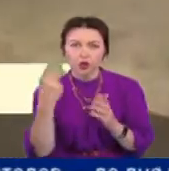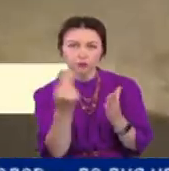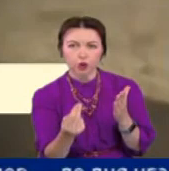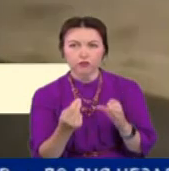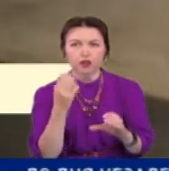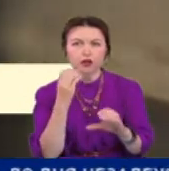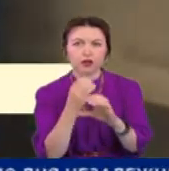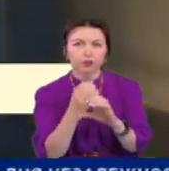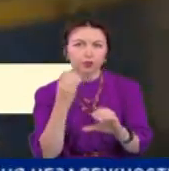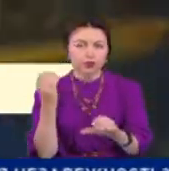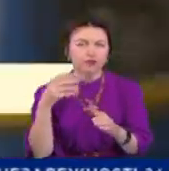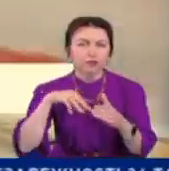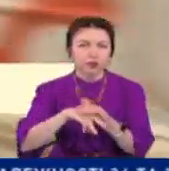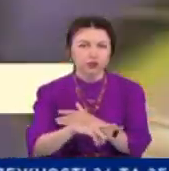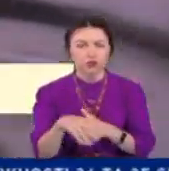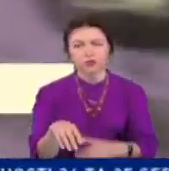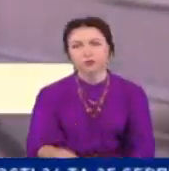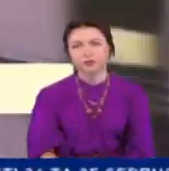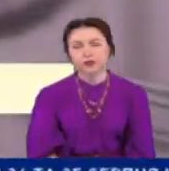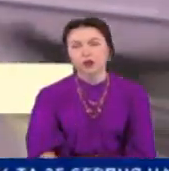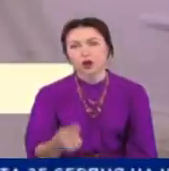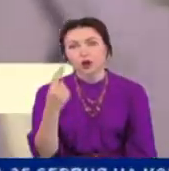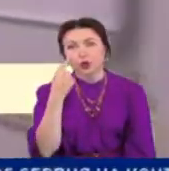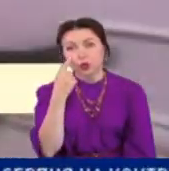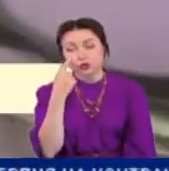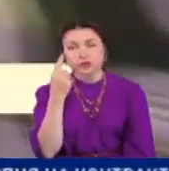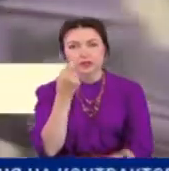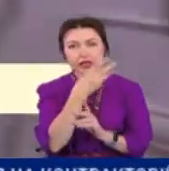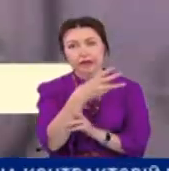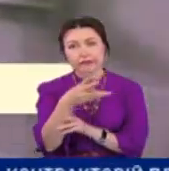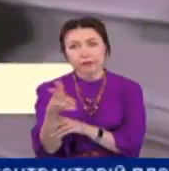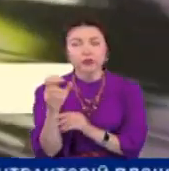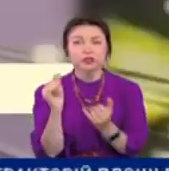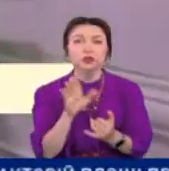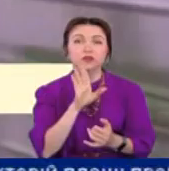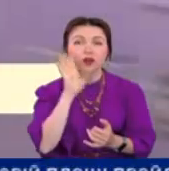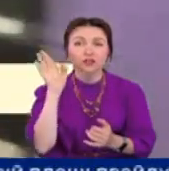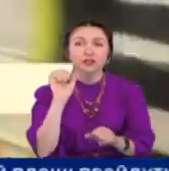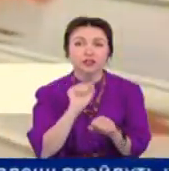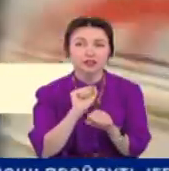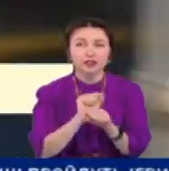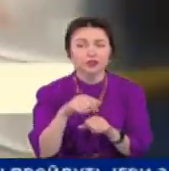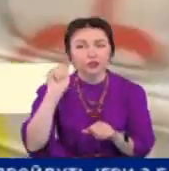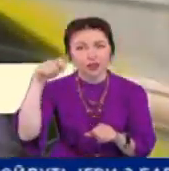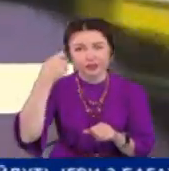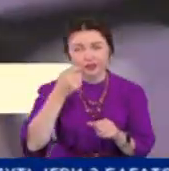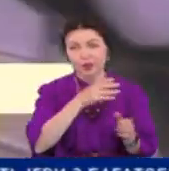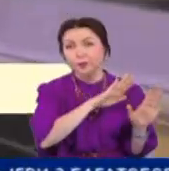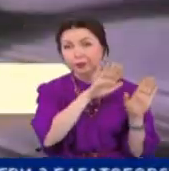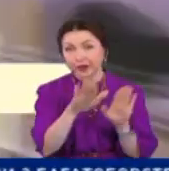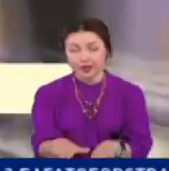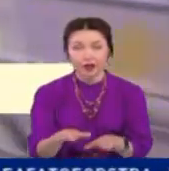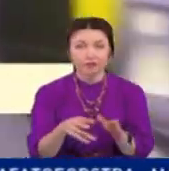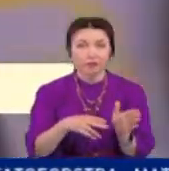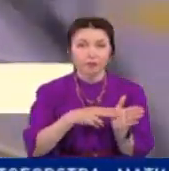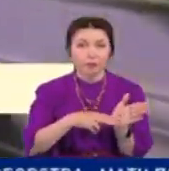опублікувала у Фейсбуці спільнота ДТП «Київ.UA». Очевидці зафільмували, як сьогодні вранці на станцію Дарниця приїхав потяг, вагони